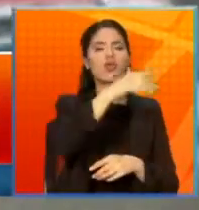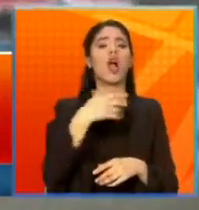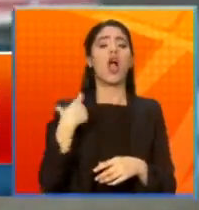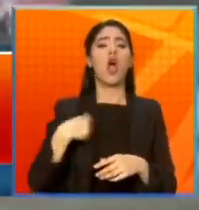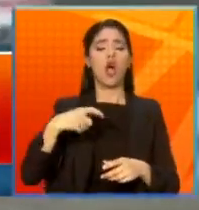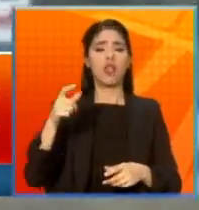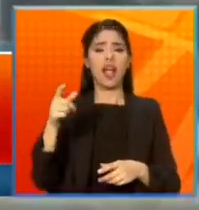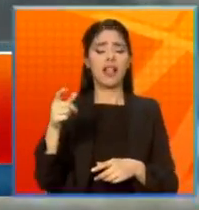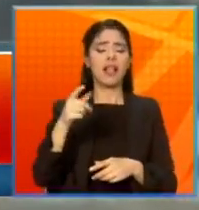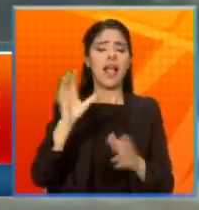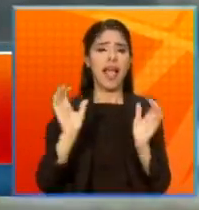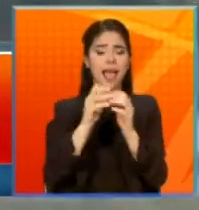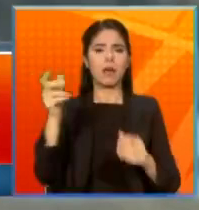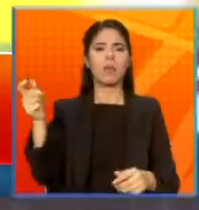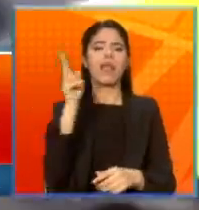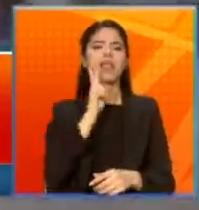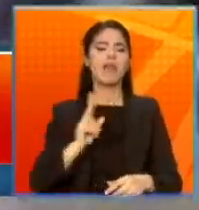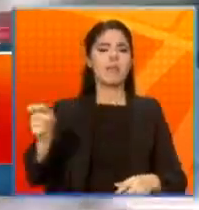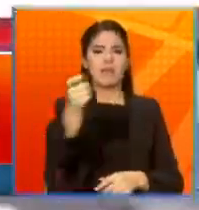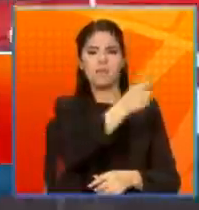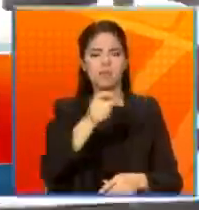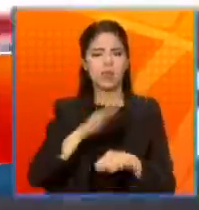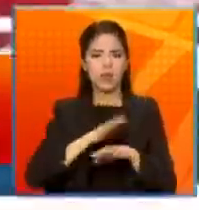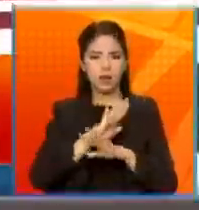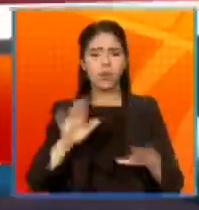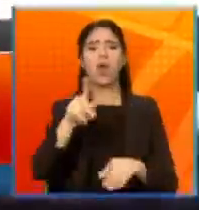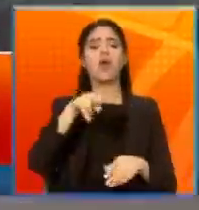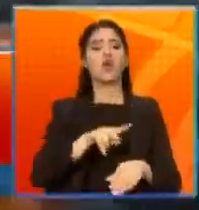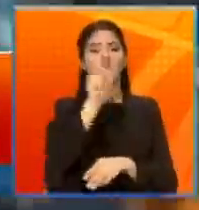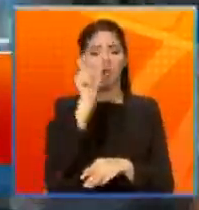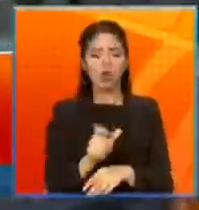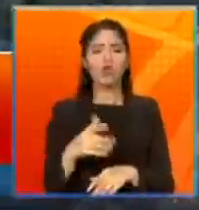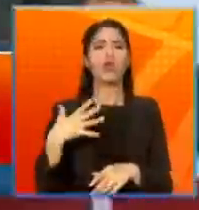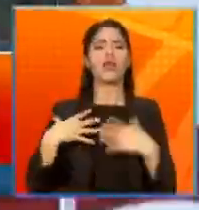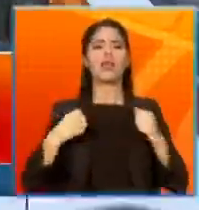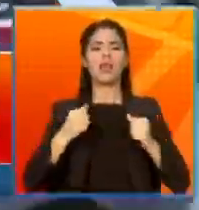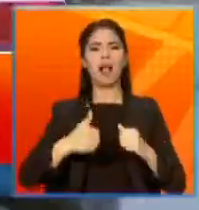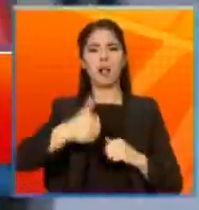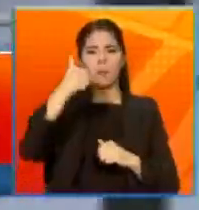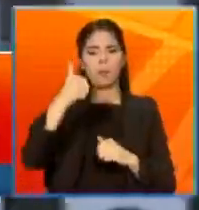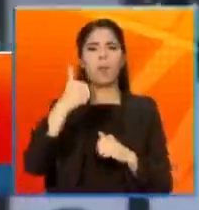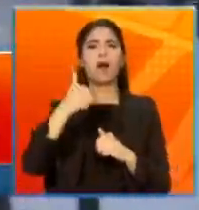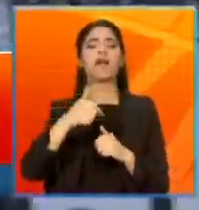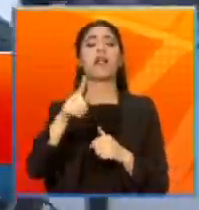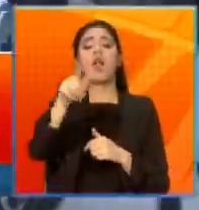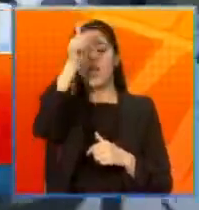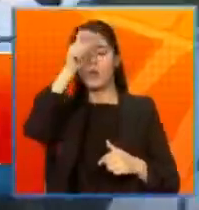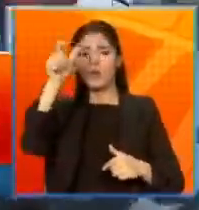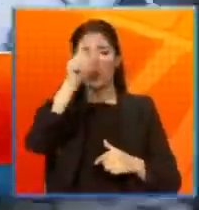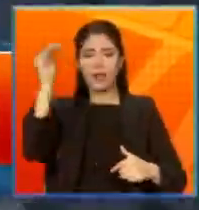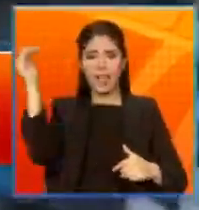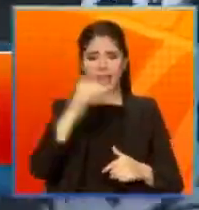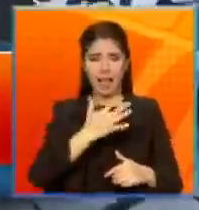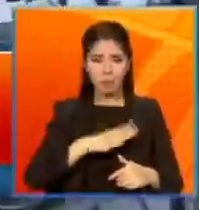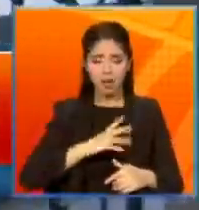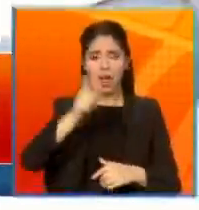ekipler tarafından dezenfekte edildi. Getirilen yolculara ilişkin Sağlık Bakanı Fahrettin Koca, Türkiye'ye dönmek isteyen Türk